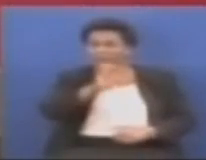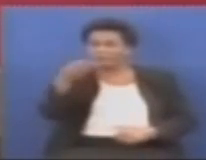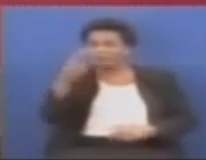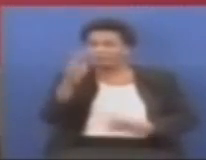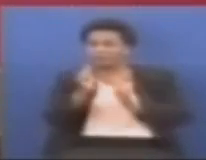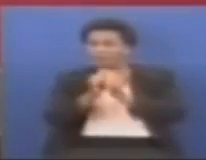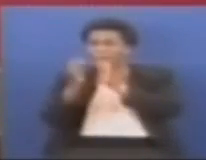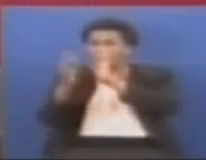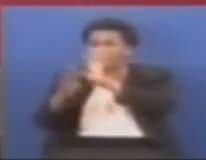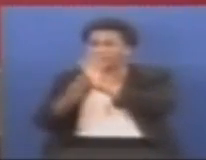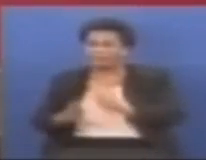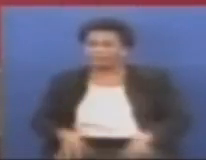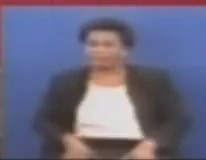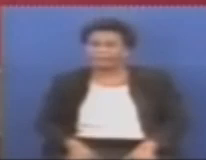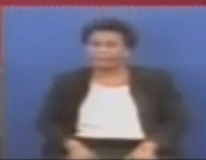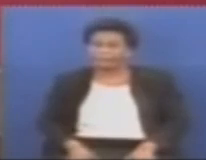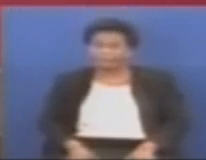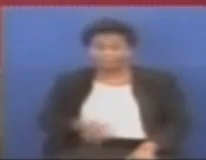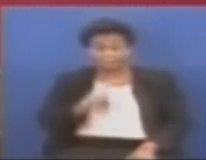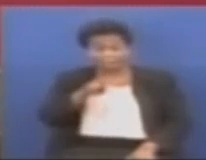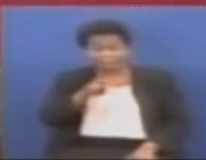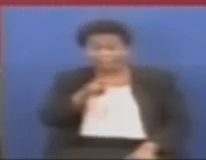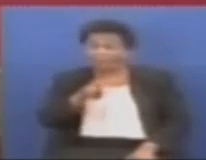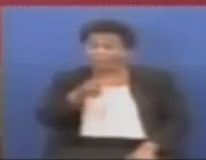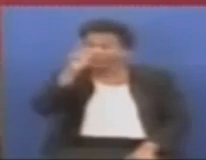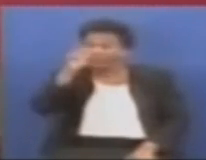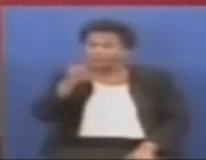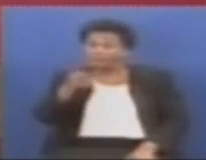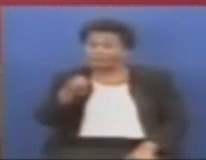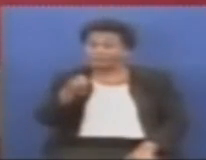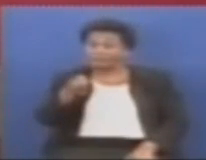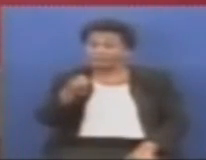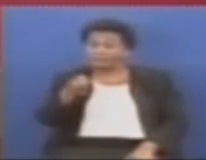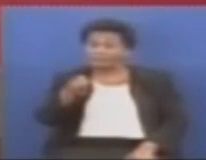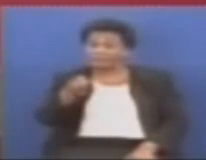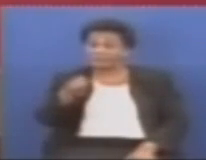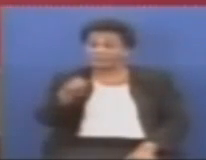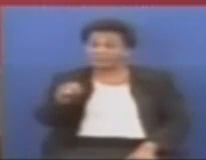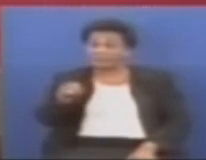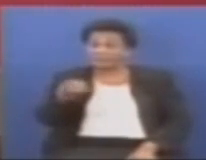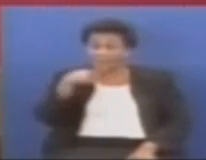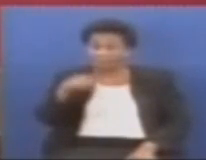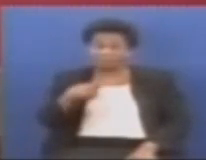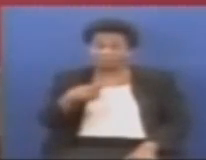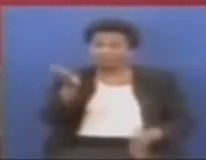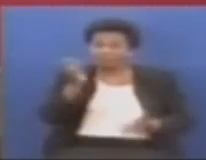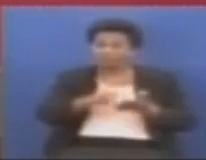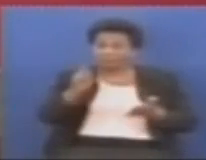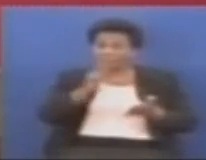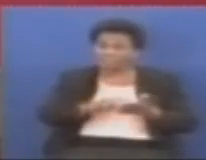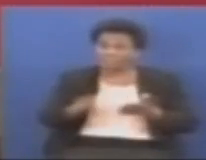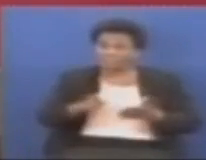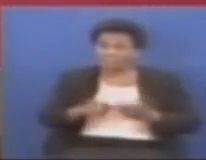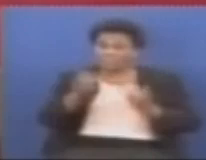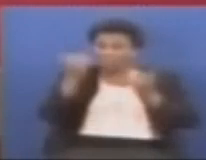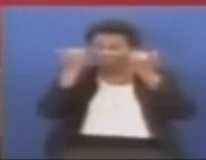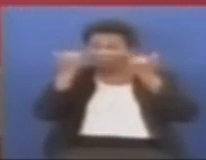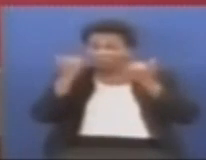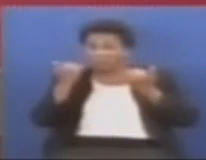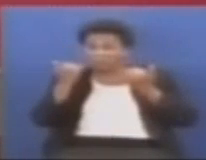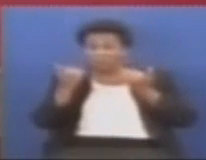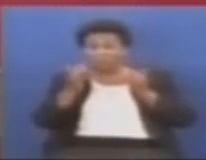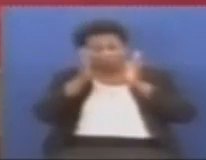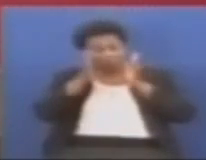swali lake linauliza, serikali ilitangaza kuwa na sheria wote waliopo kwenye mashirika ya umma watafanya kazi chini ya mshauri mkuu wa serikali ili